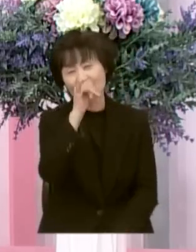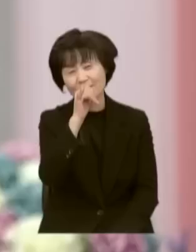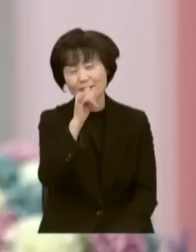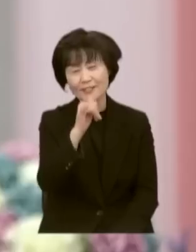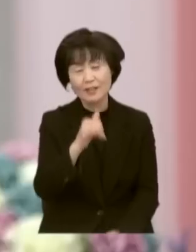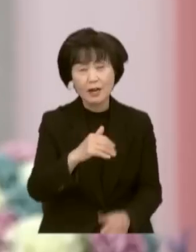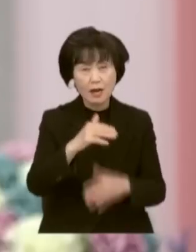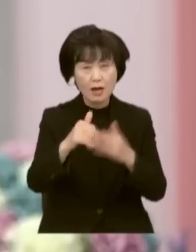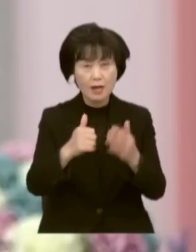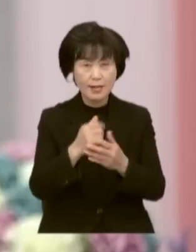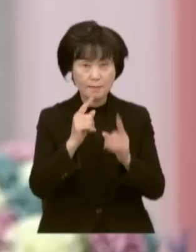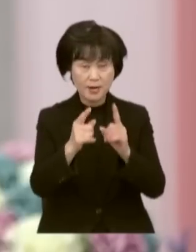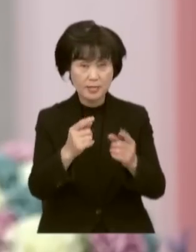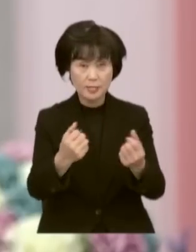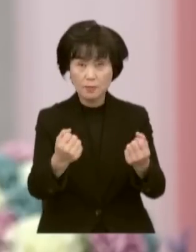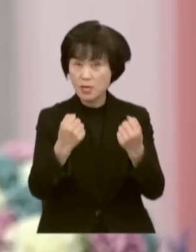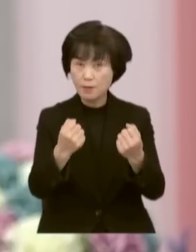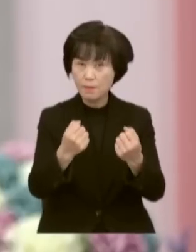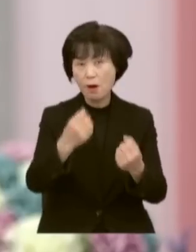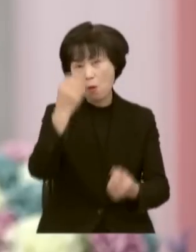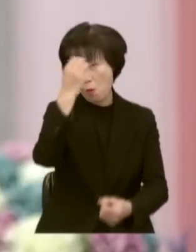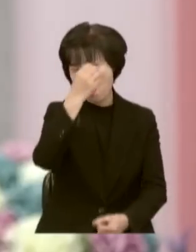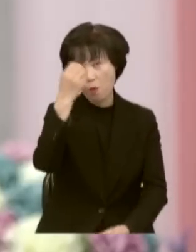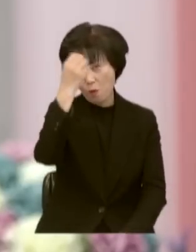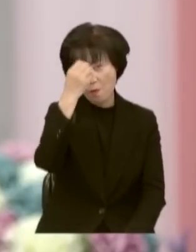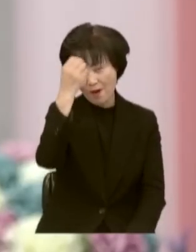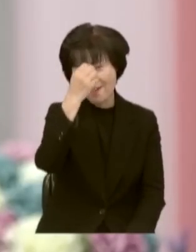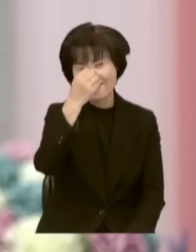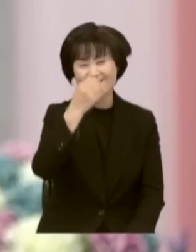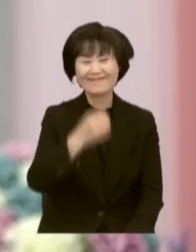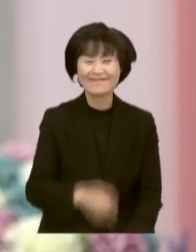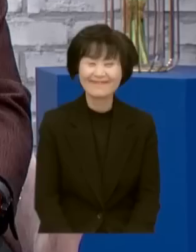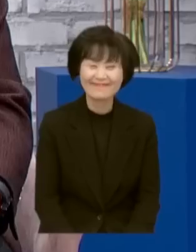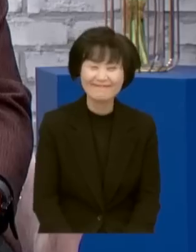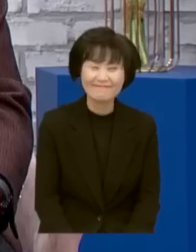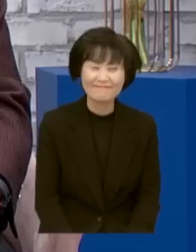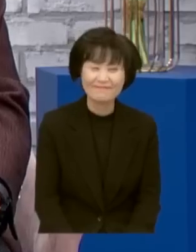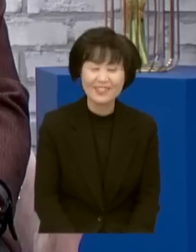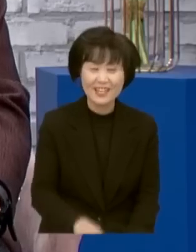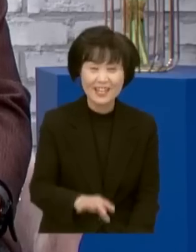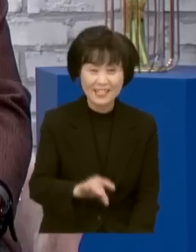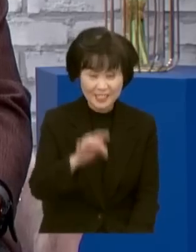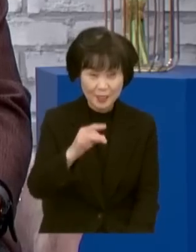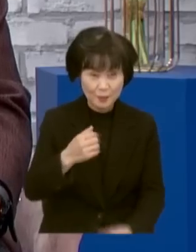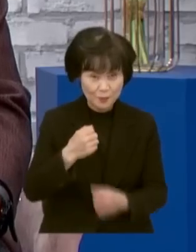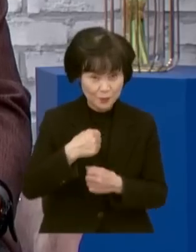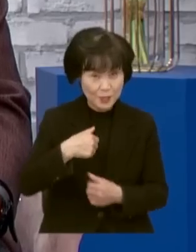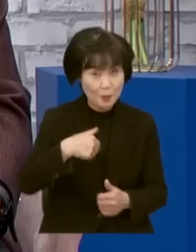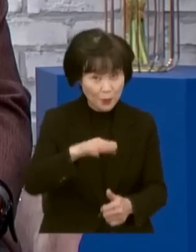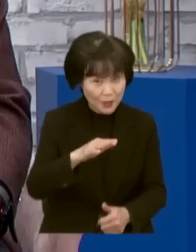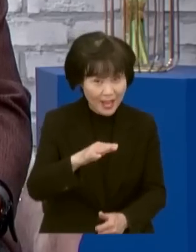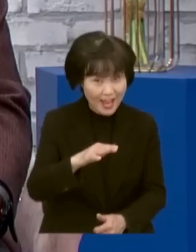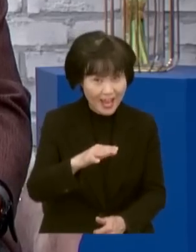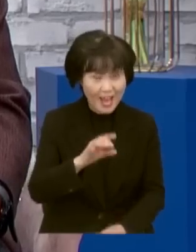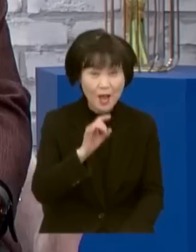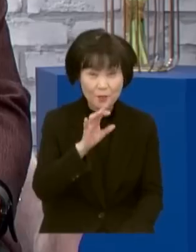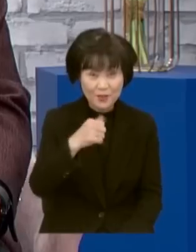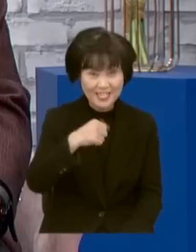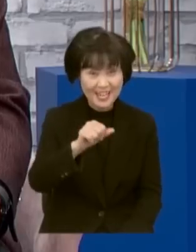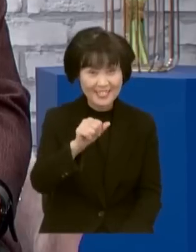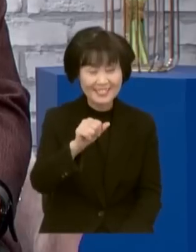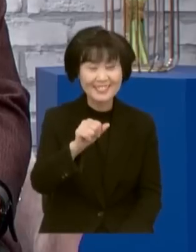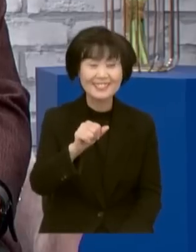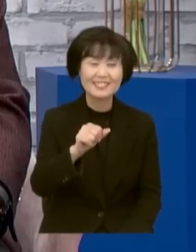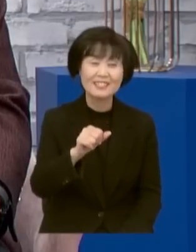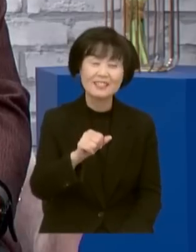확실히 말씀의 힘은요. 엄청난 것 같아요. 네. 네. 이제 처음으로 군대를 보내보신 거잖아요. 네. 아이가